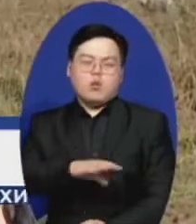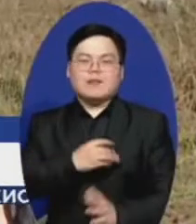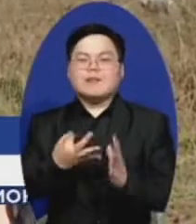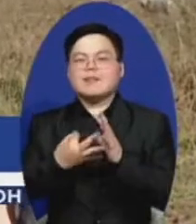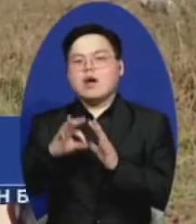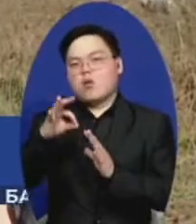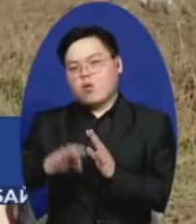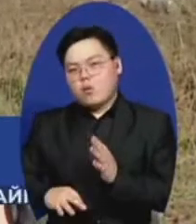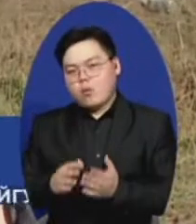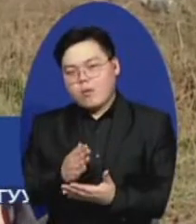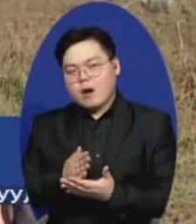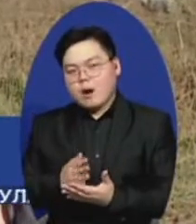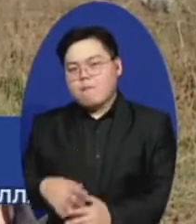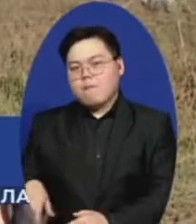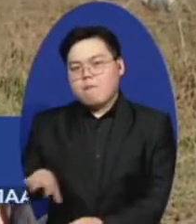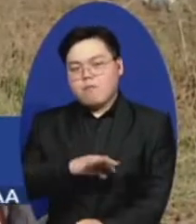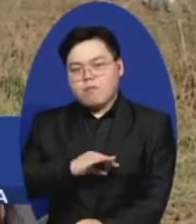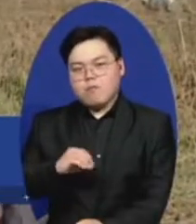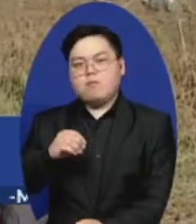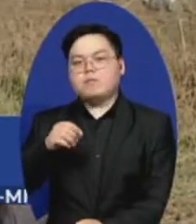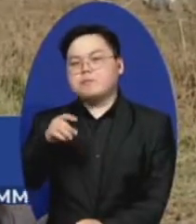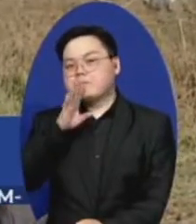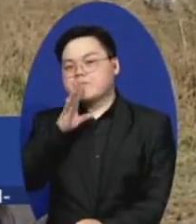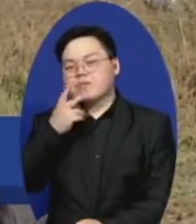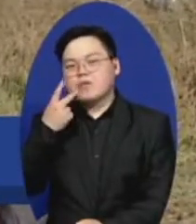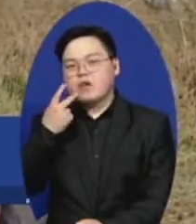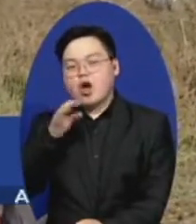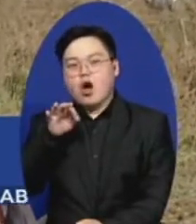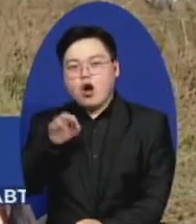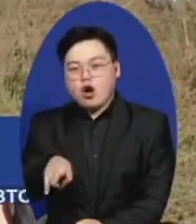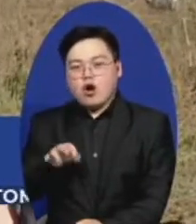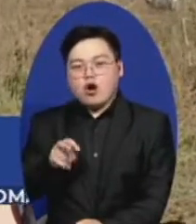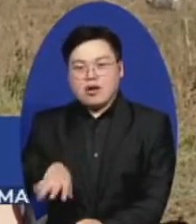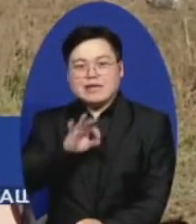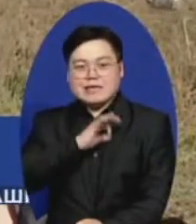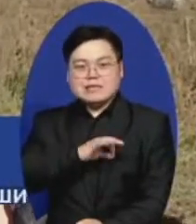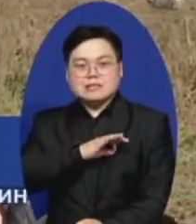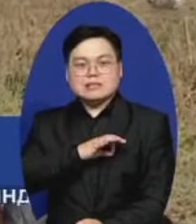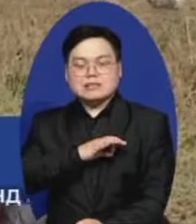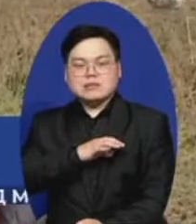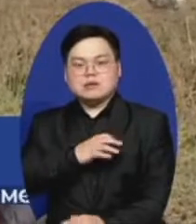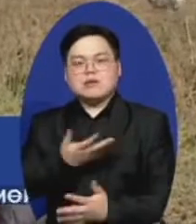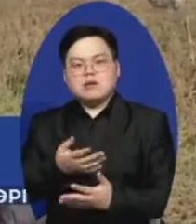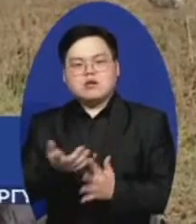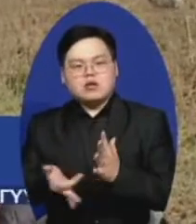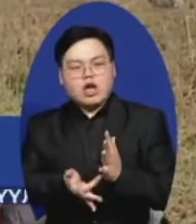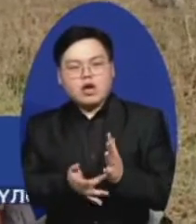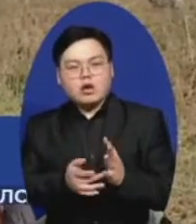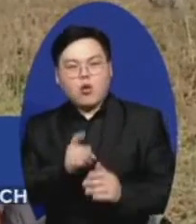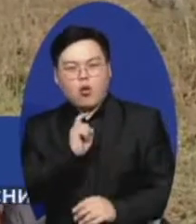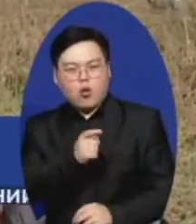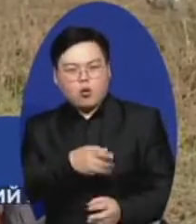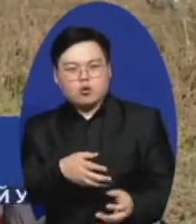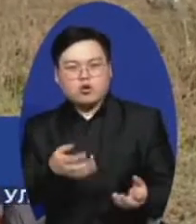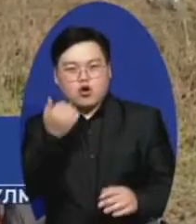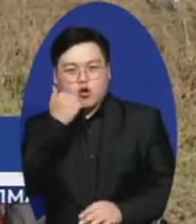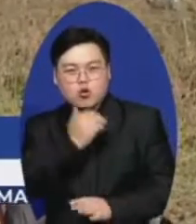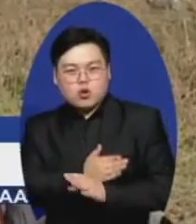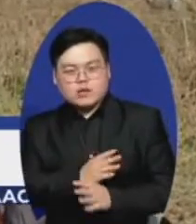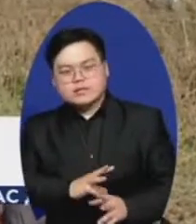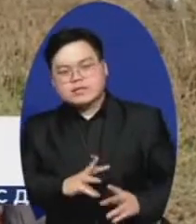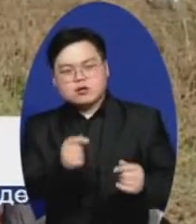байтал. Ер нь л одоо бид нар чинь олсон ногоон жилийнхээ олсон орлогоос нь тодорхой хувийн техникийн шинжилж юм уу эсвэл